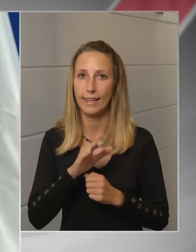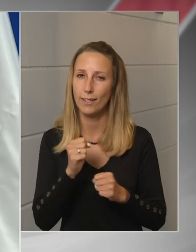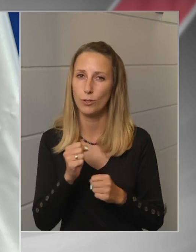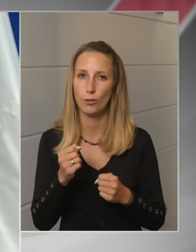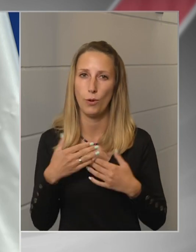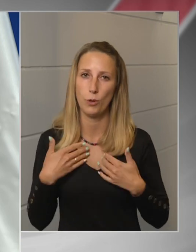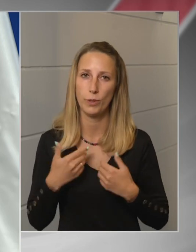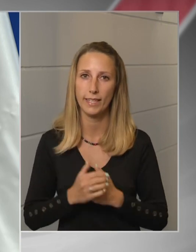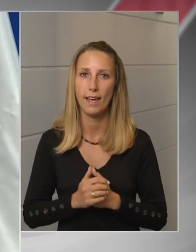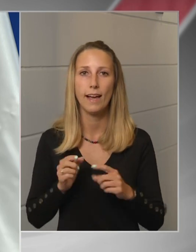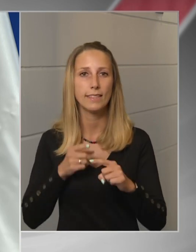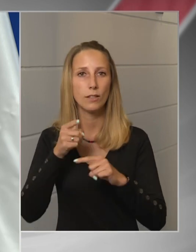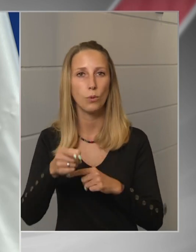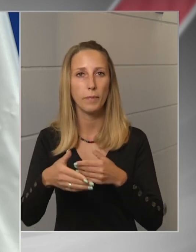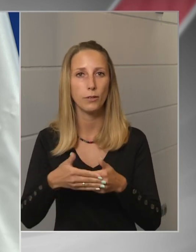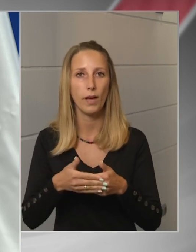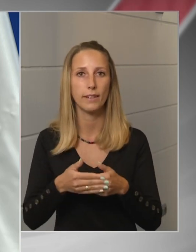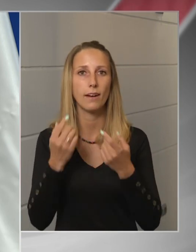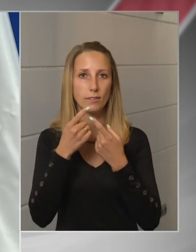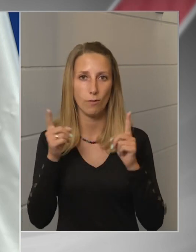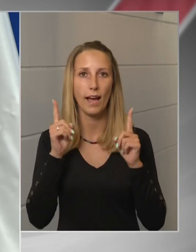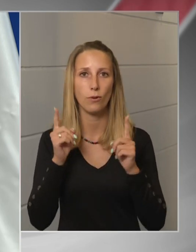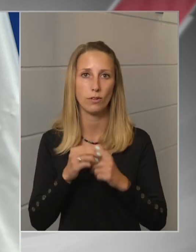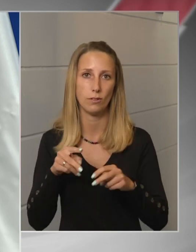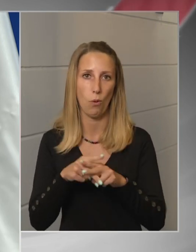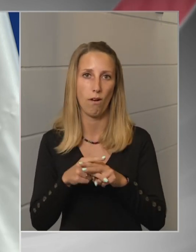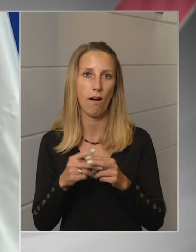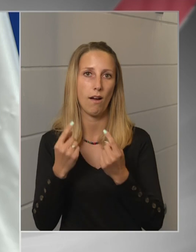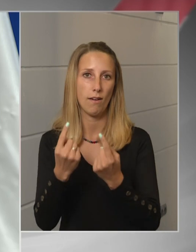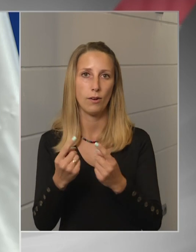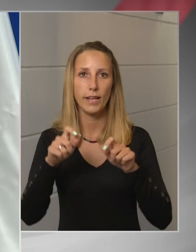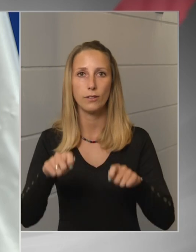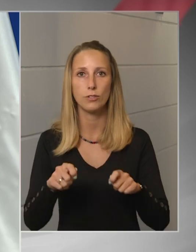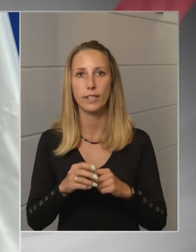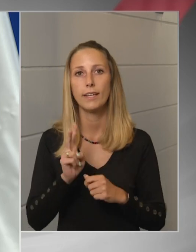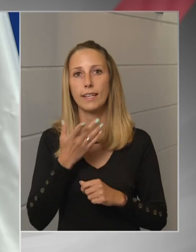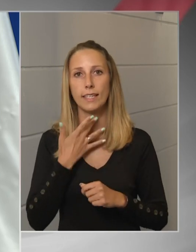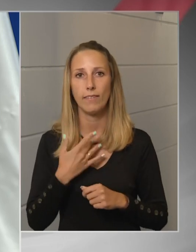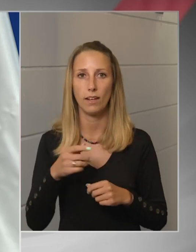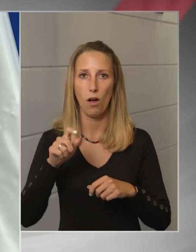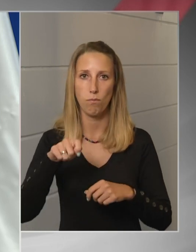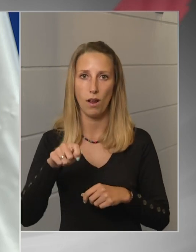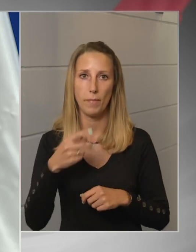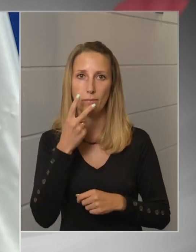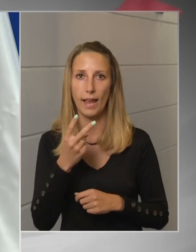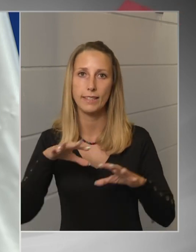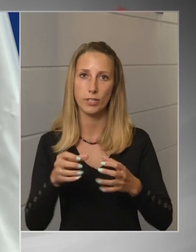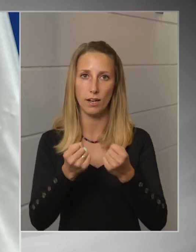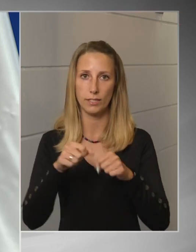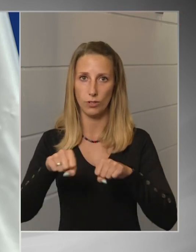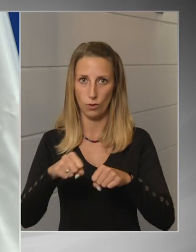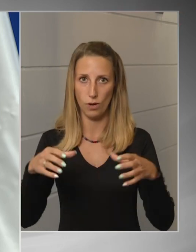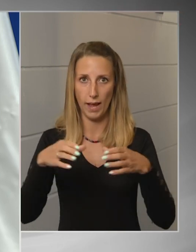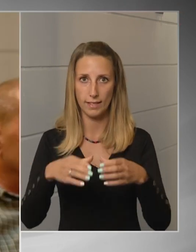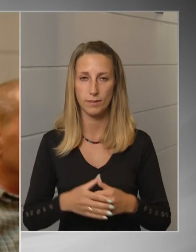örülnék. Ezen túlmenően pedig a szlovákok dolga az, hogy eldöntsék, hogy kit kívánnak a parlamentben látni, és kialakítson kormányt.